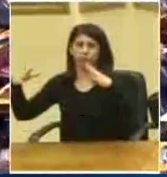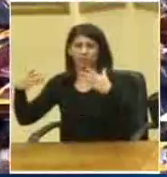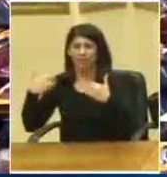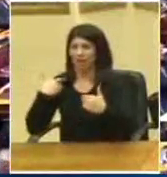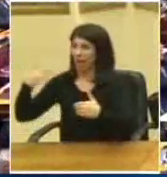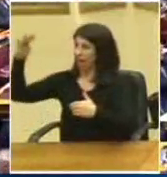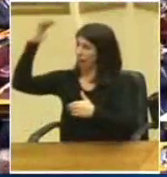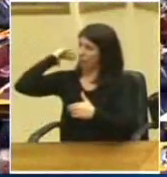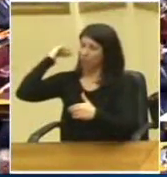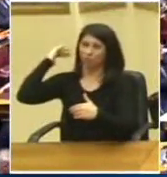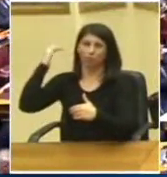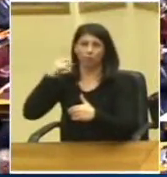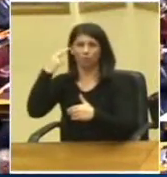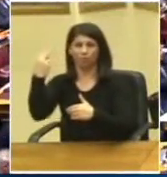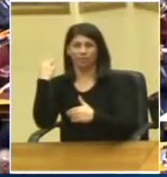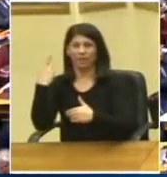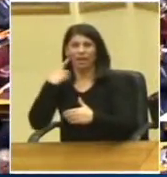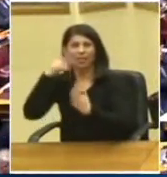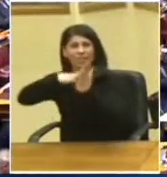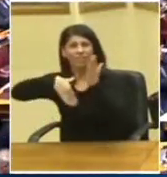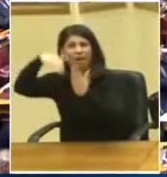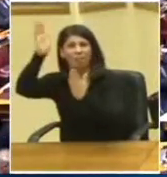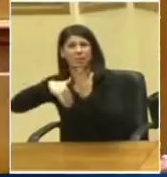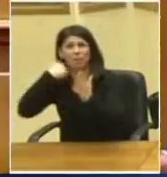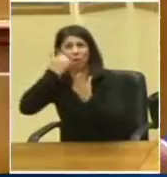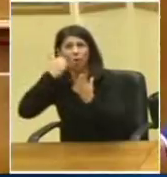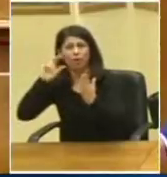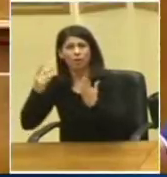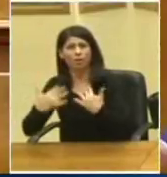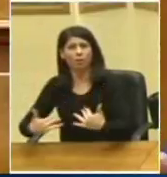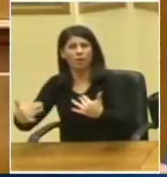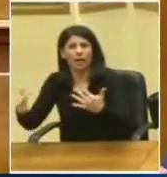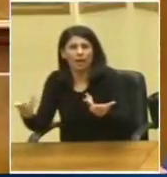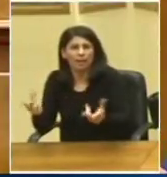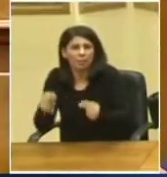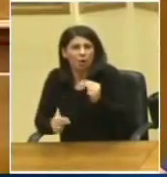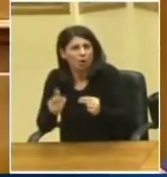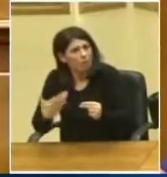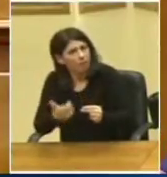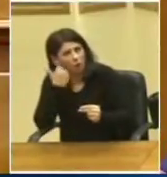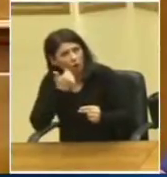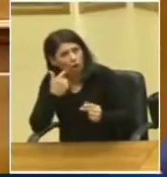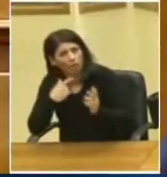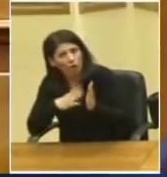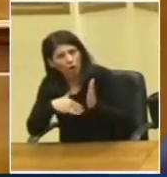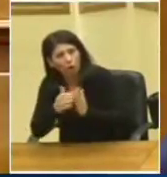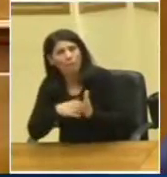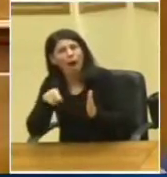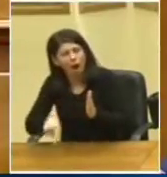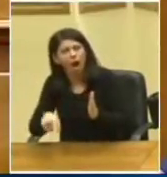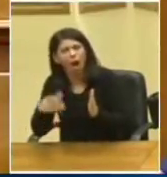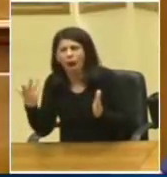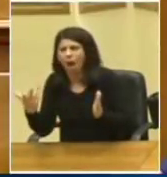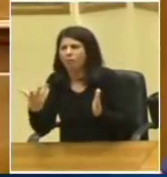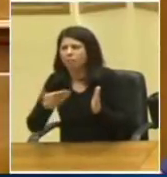μιλούσα. Δεν βάφθηκε κόκκινη η Βουλή, αλλά τι πρόβλημα έχετε με το κόκκινο χρώμα πια? Είναι ένα χρώμα από τα πολλά χρώματα που